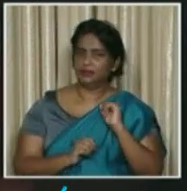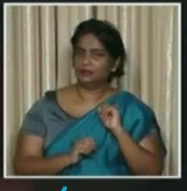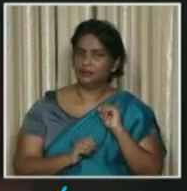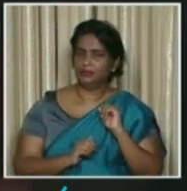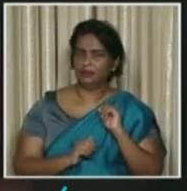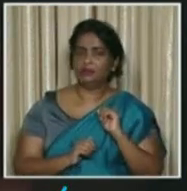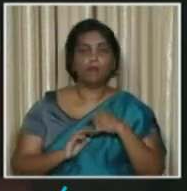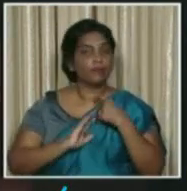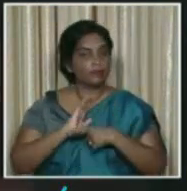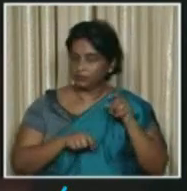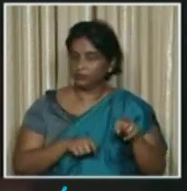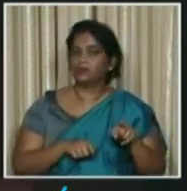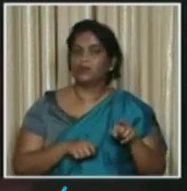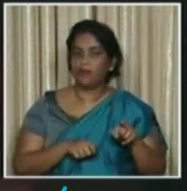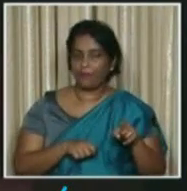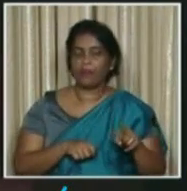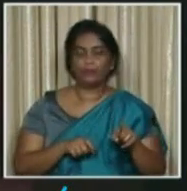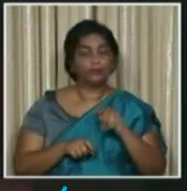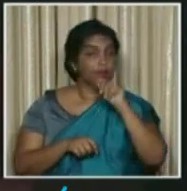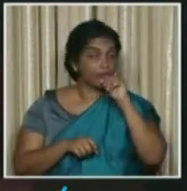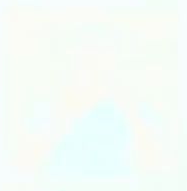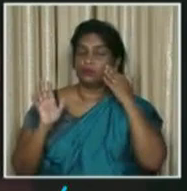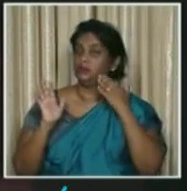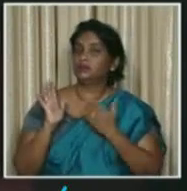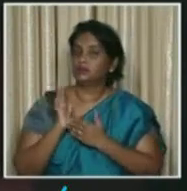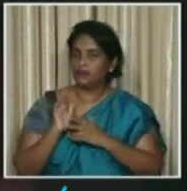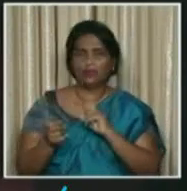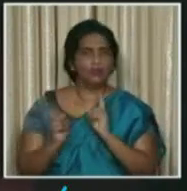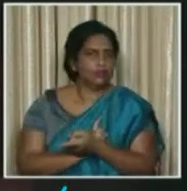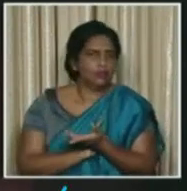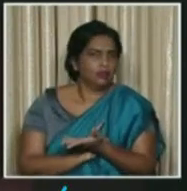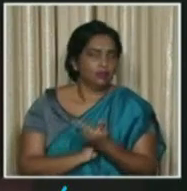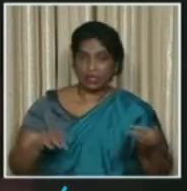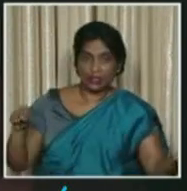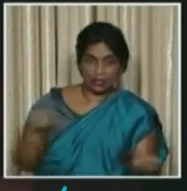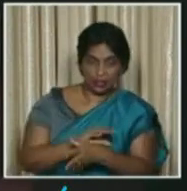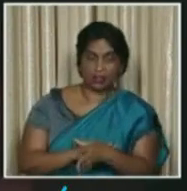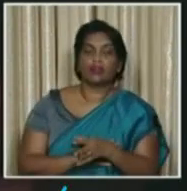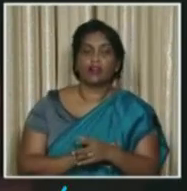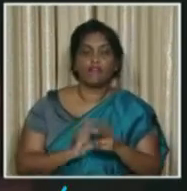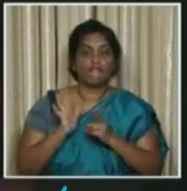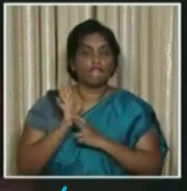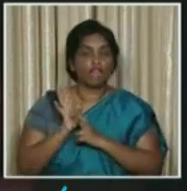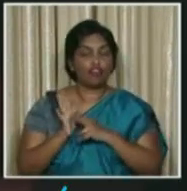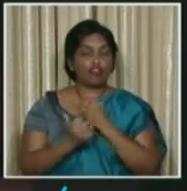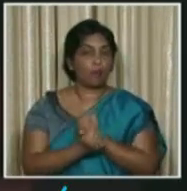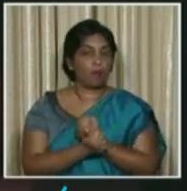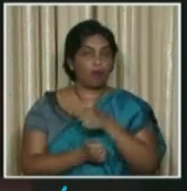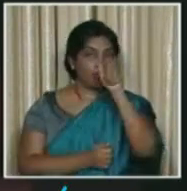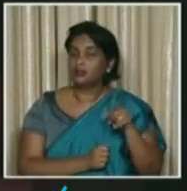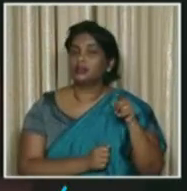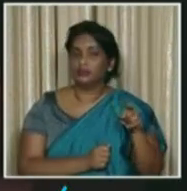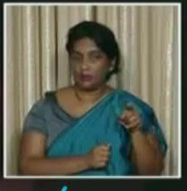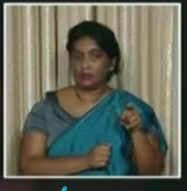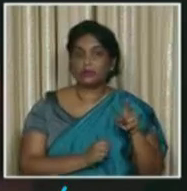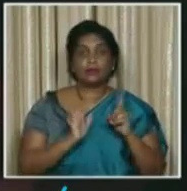ඇයි රටේ ජනතාවගෙන් මේ සත්‍ය යථාර්ථය හංගන්නේ කියන එක ගැන මම අහන්න කැමතියි. වවුනති පොලිස් නිලධාරින් දෙන්න මැරුණ